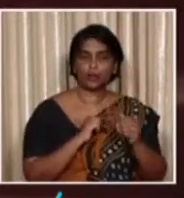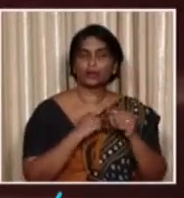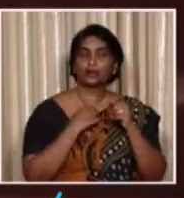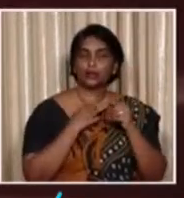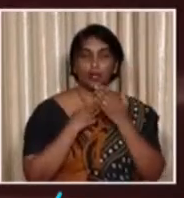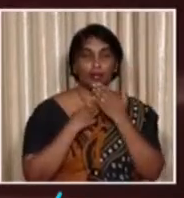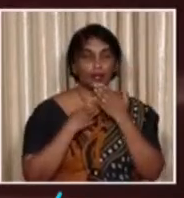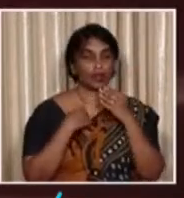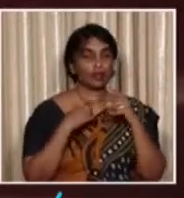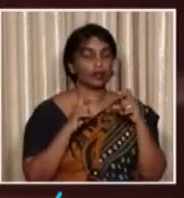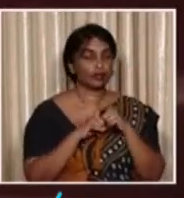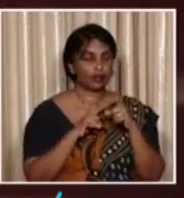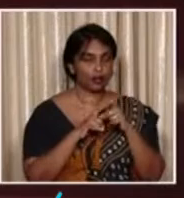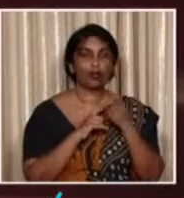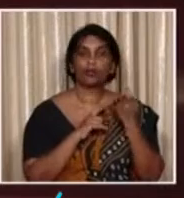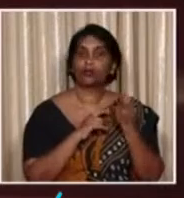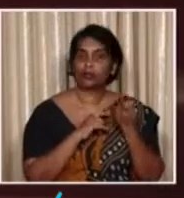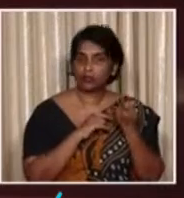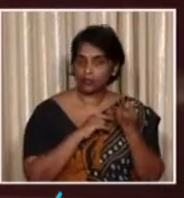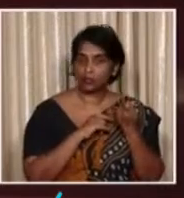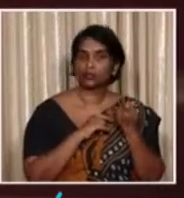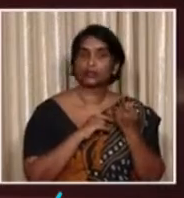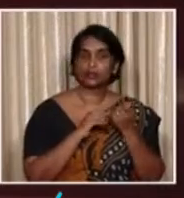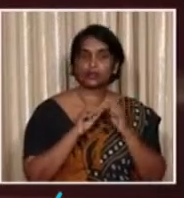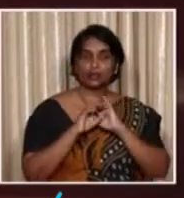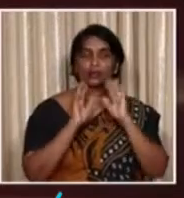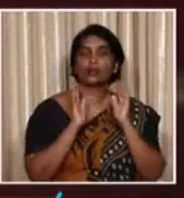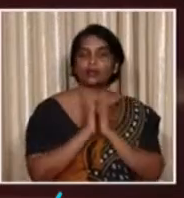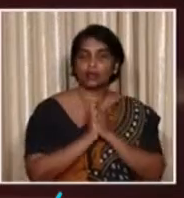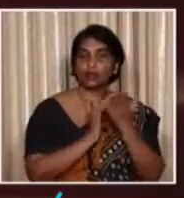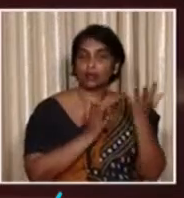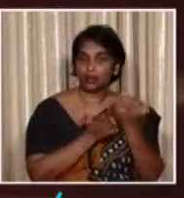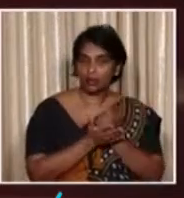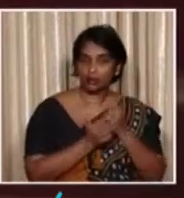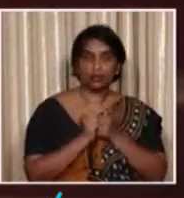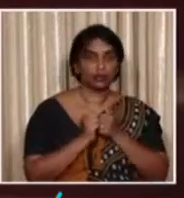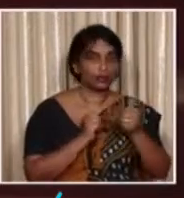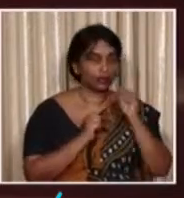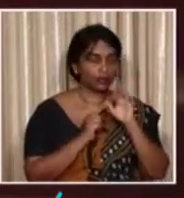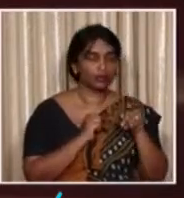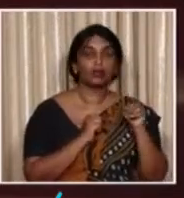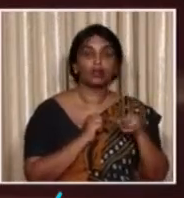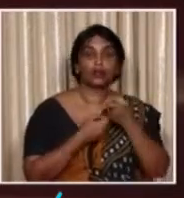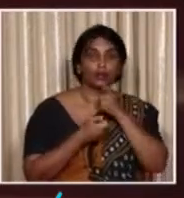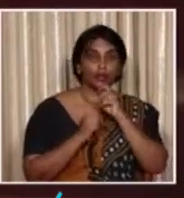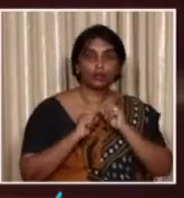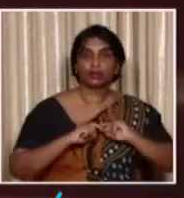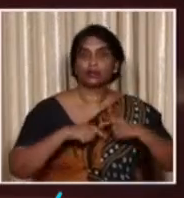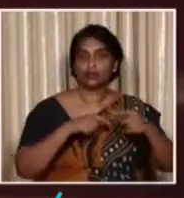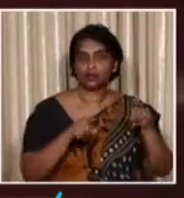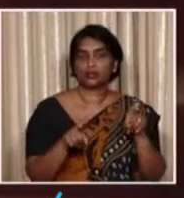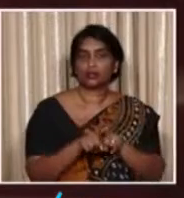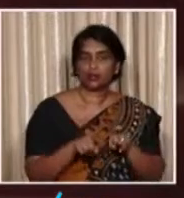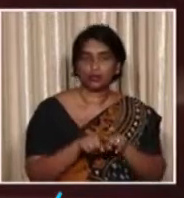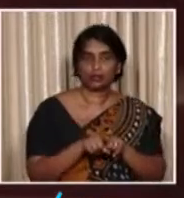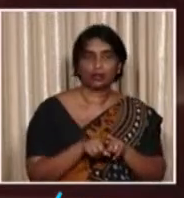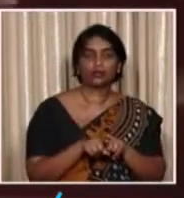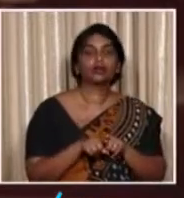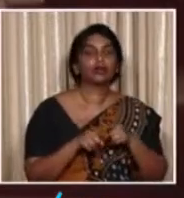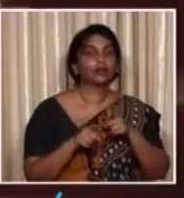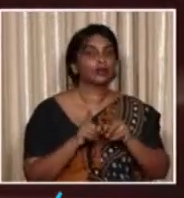Samahatarak, Americanu dollar, Mudalak. One දිවිදියට ඉල්ලලා අපි මේ පවත්වගෙන යන නඩු කටයුතු සම්බන්ධව